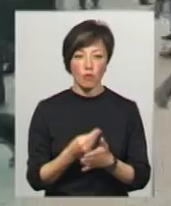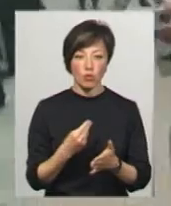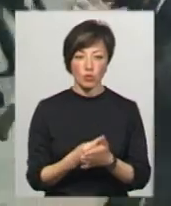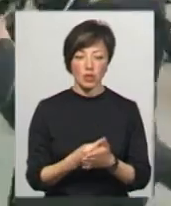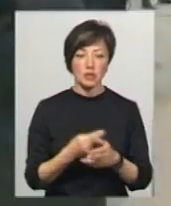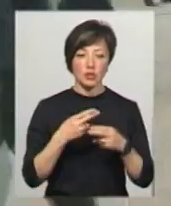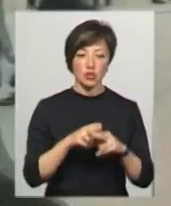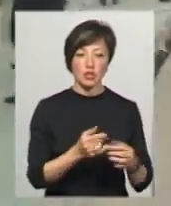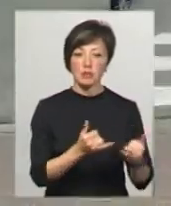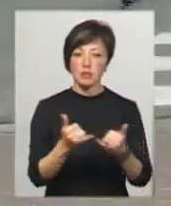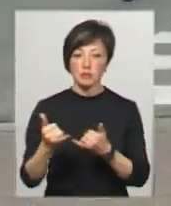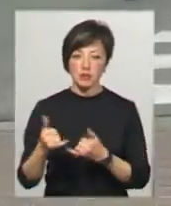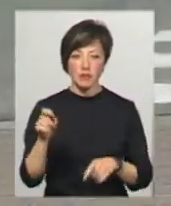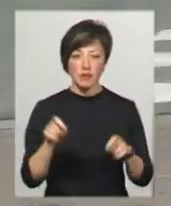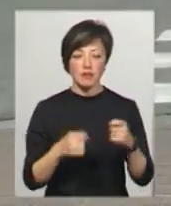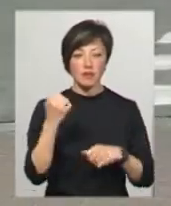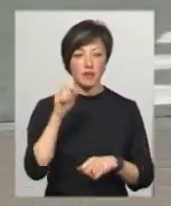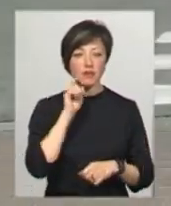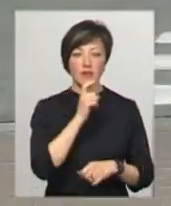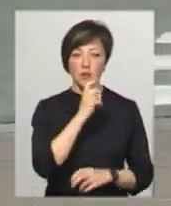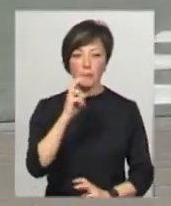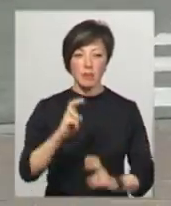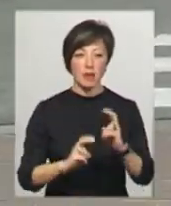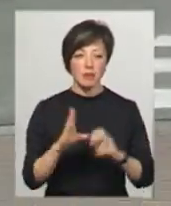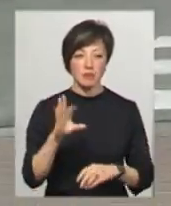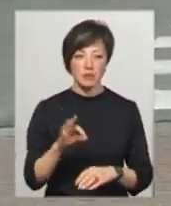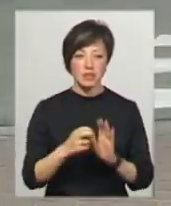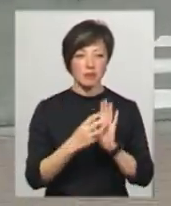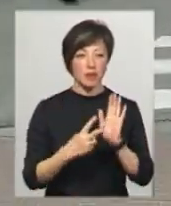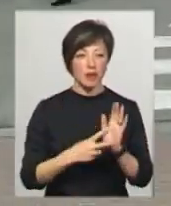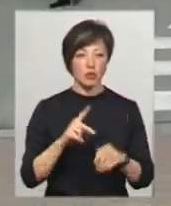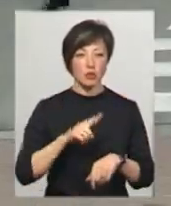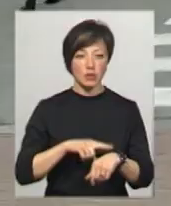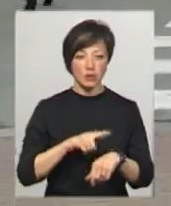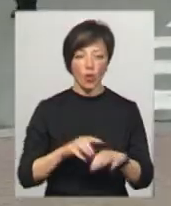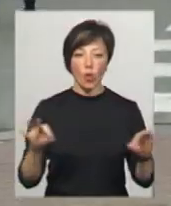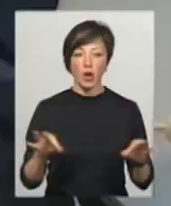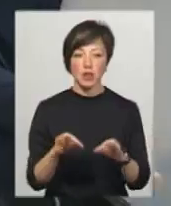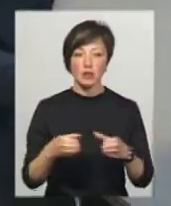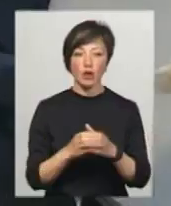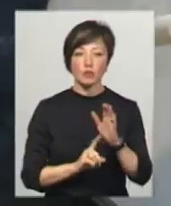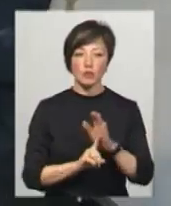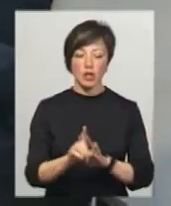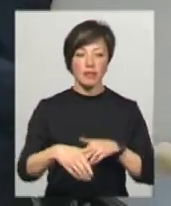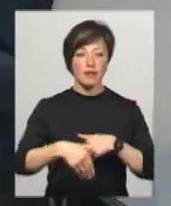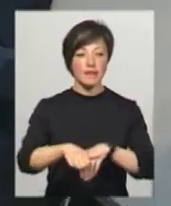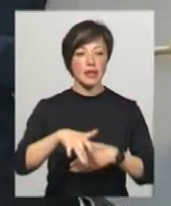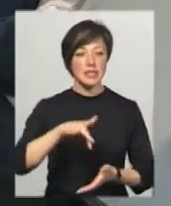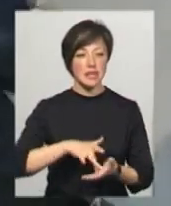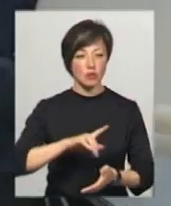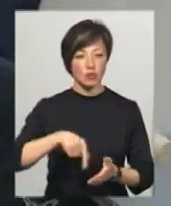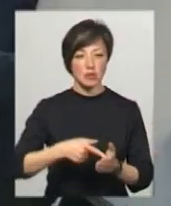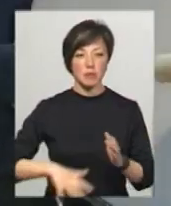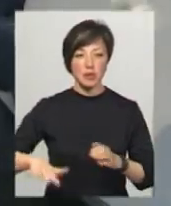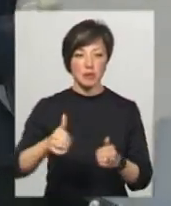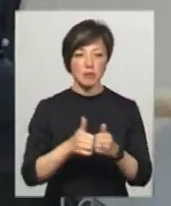на технічне забезпечення фесту виграло вінницьке підприємство. О 17-й годині оркестри розпочали дефіле з центру міста до